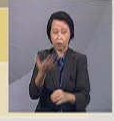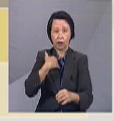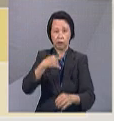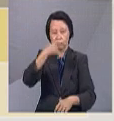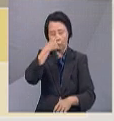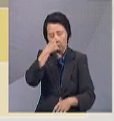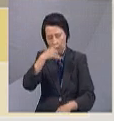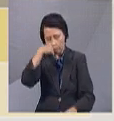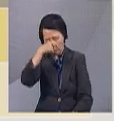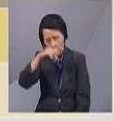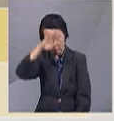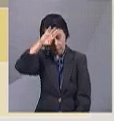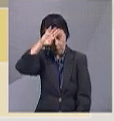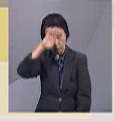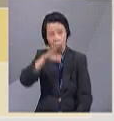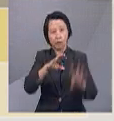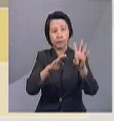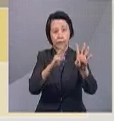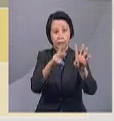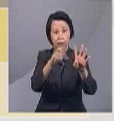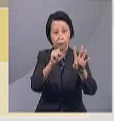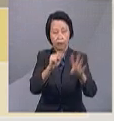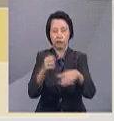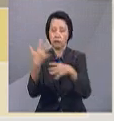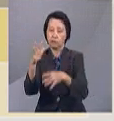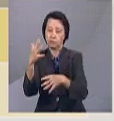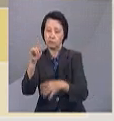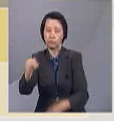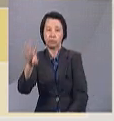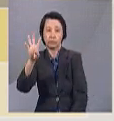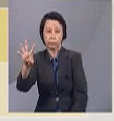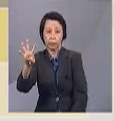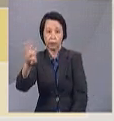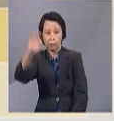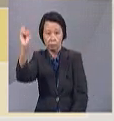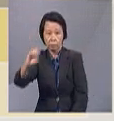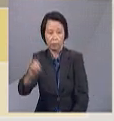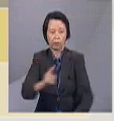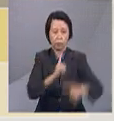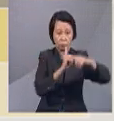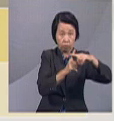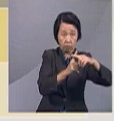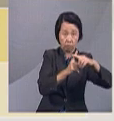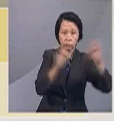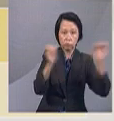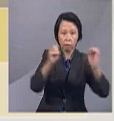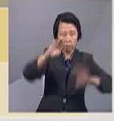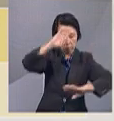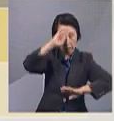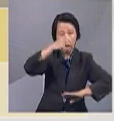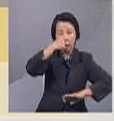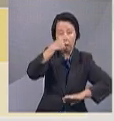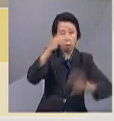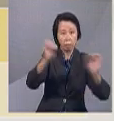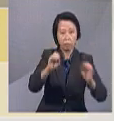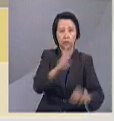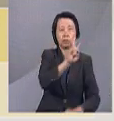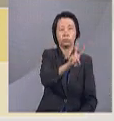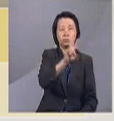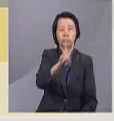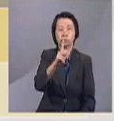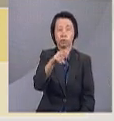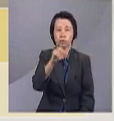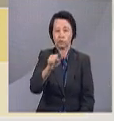bergejala 4 case bersama dengan 15 of 47 mereka yang postif dan tidak bergejala 22 cash